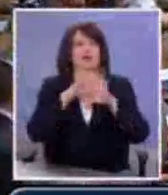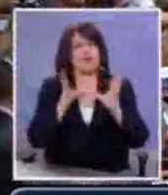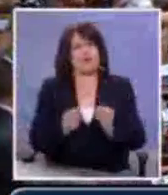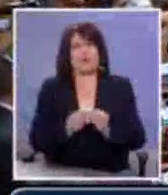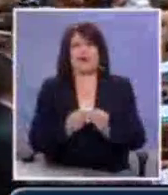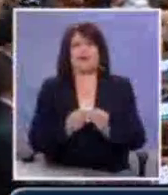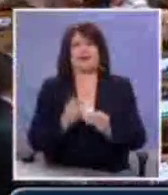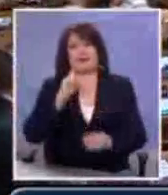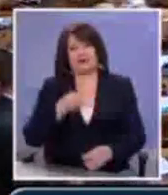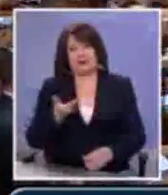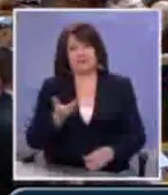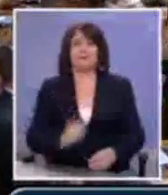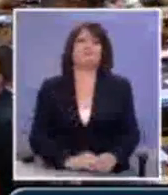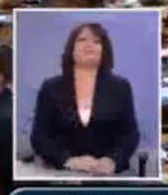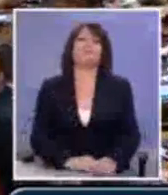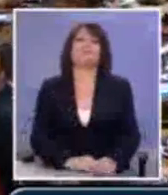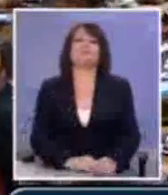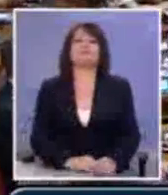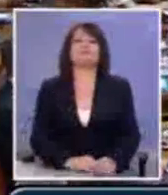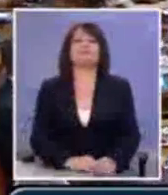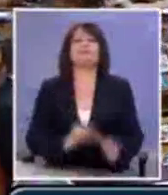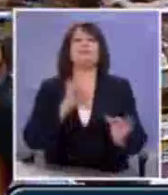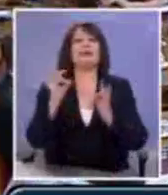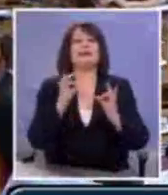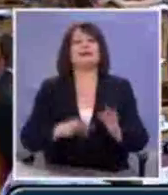την εντολή. Κυρίες και κύριοι,